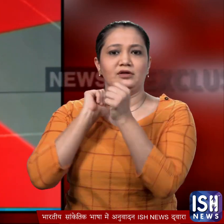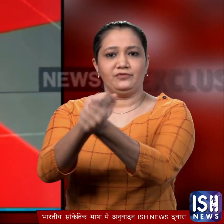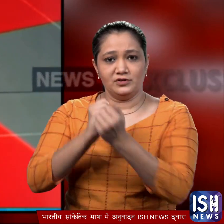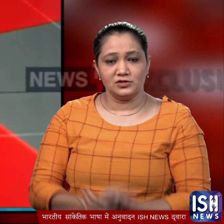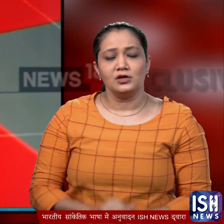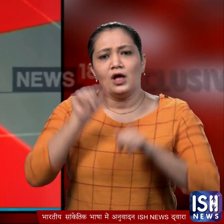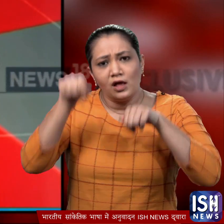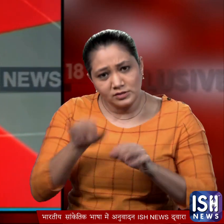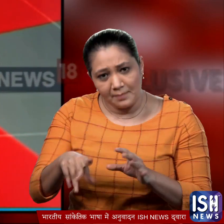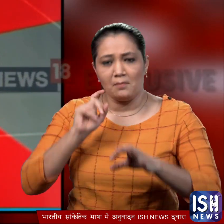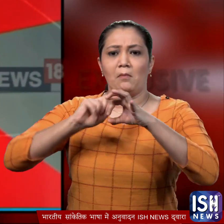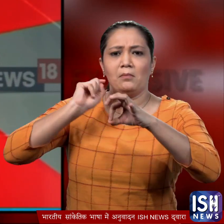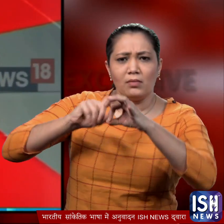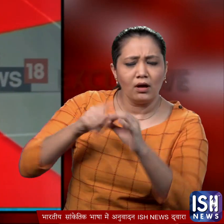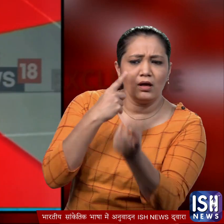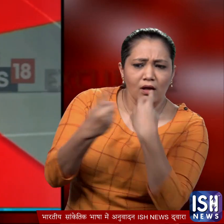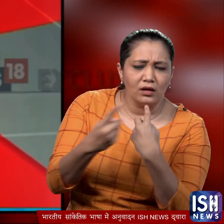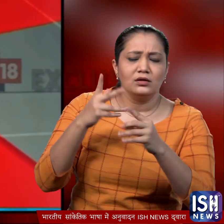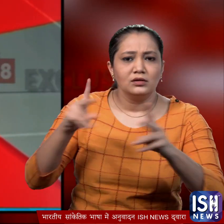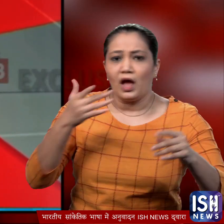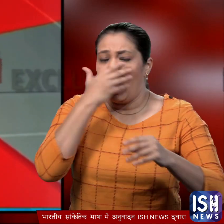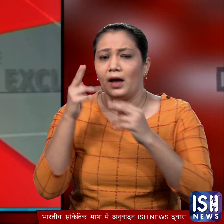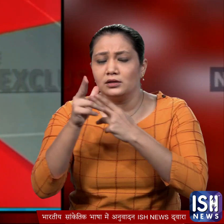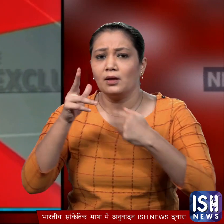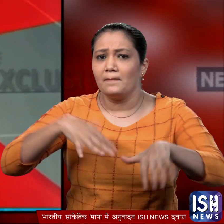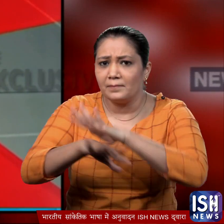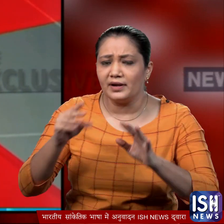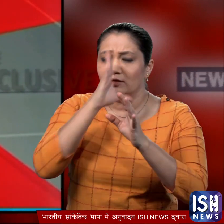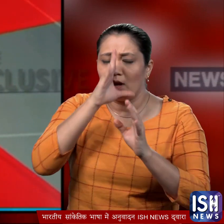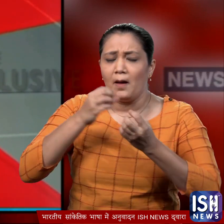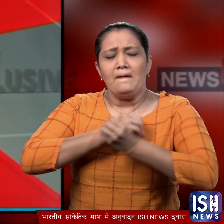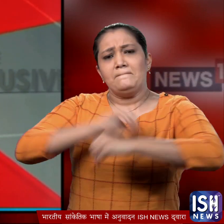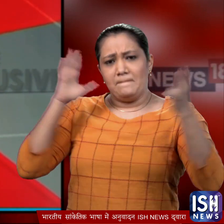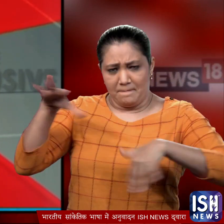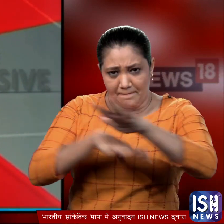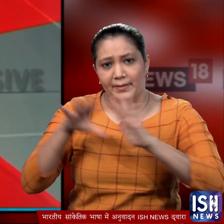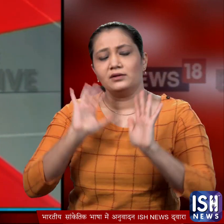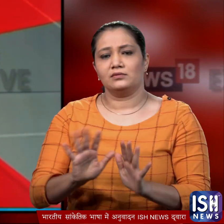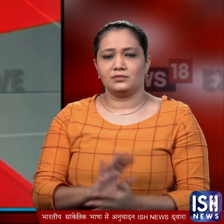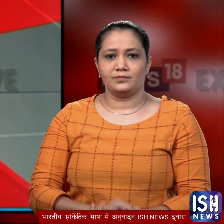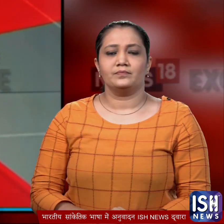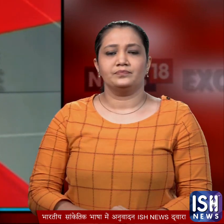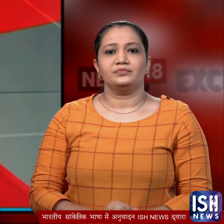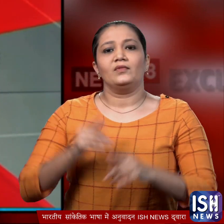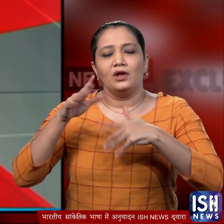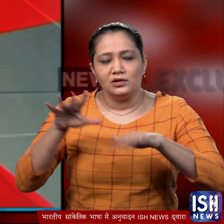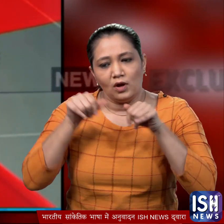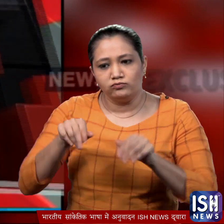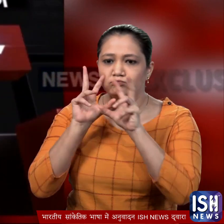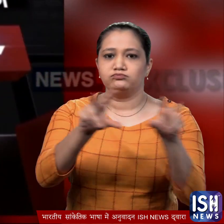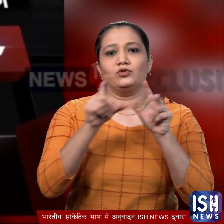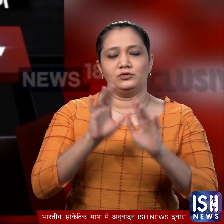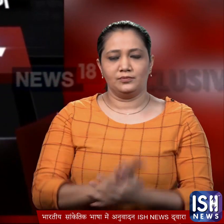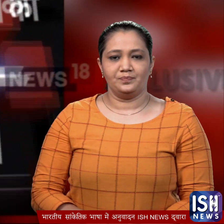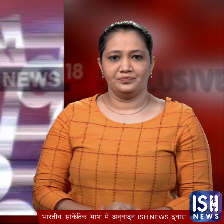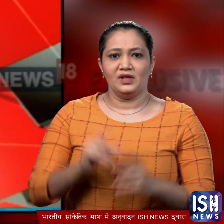है कि उन्हीं से पूछताछ के दौरान यह पता चला कि आतंकियों की साजिश ट्रेनों में बड़े धमाके को अंजाम देने की है, जिसकी वजह से अलर्ट जारी कर